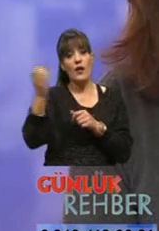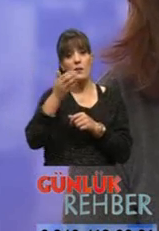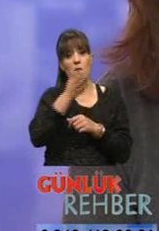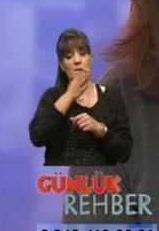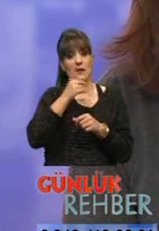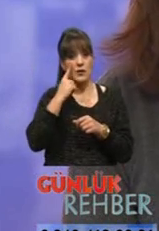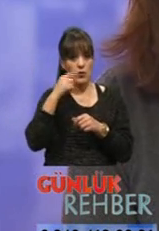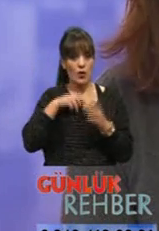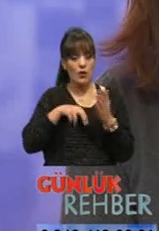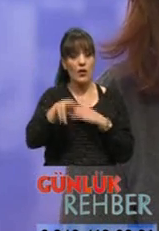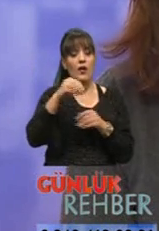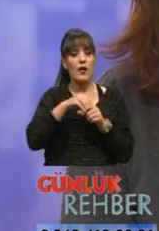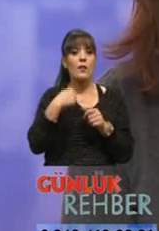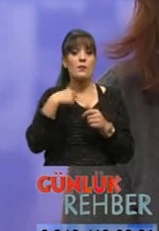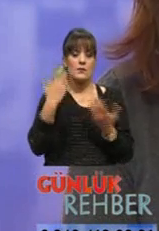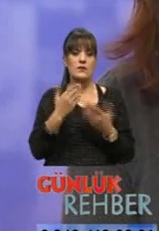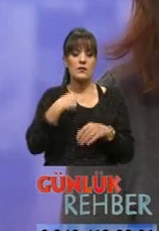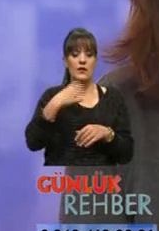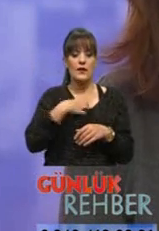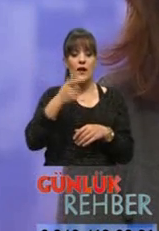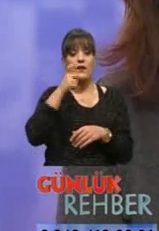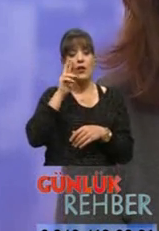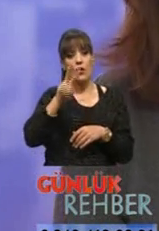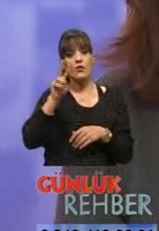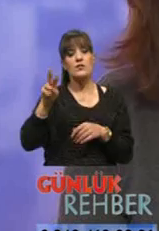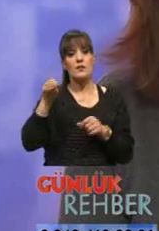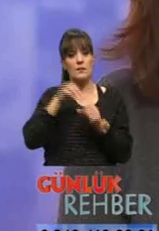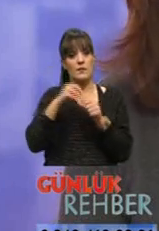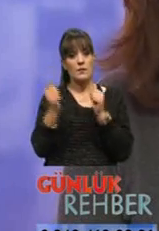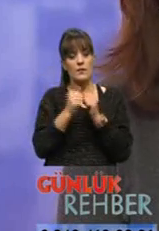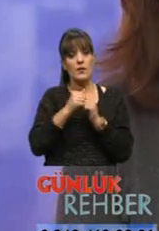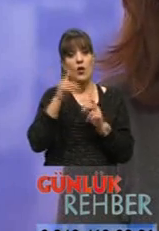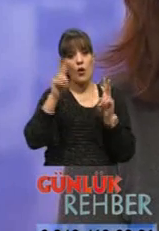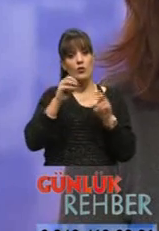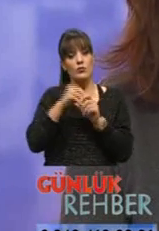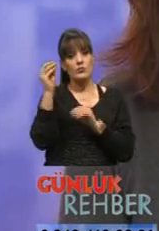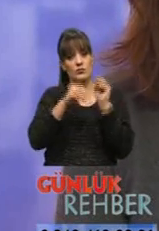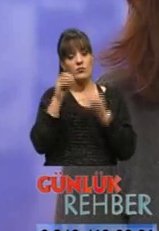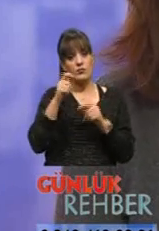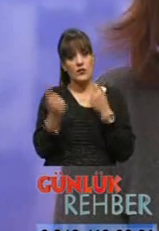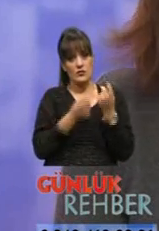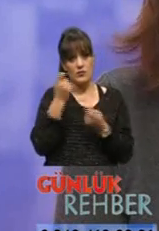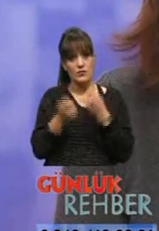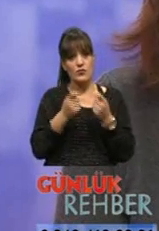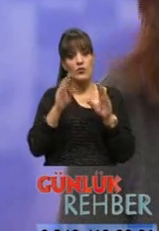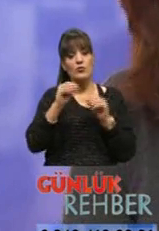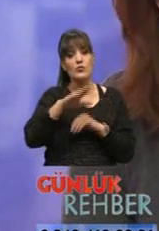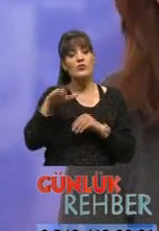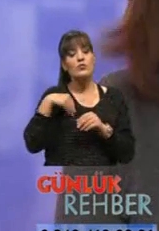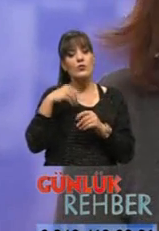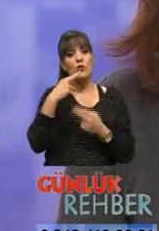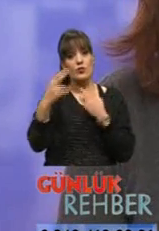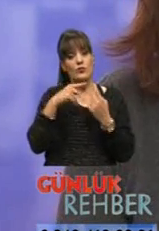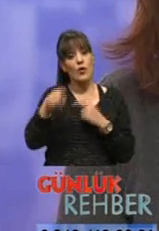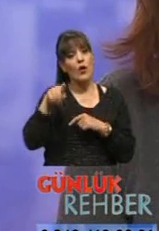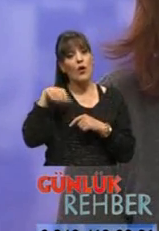bilgiler ışığında veya biz de tabii ki kendi gözlemlerimiz ışığında konularımızı oluşturmaya çalışıyoruz. Çocuklarla konuşuyoruz,